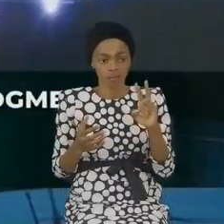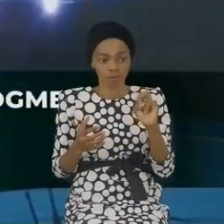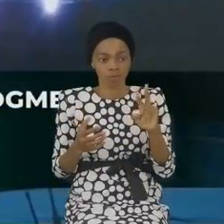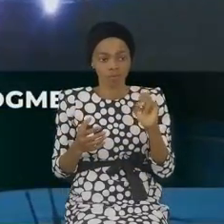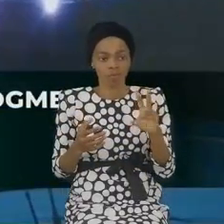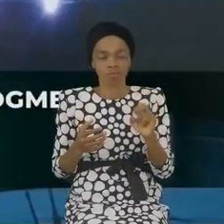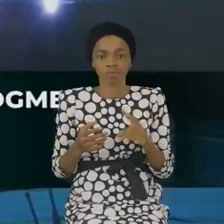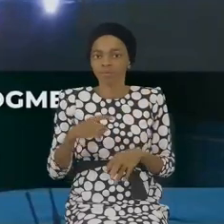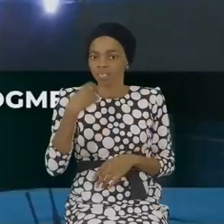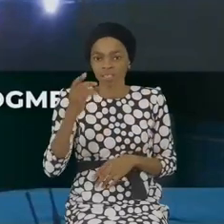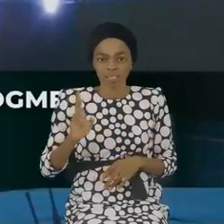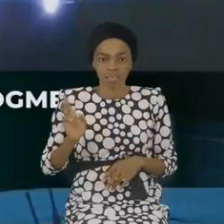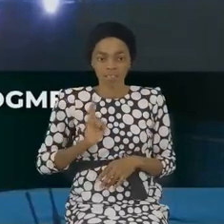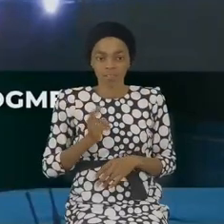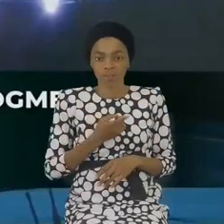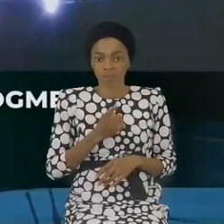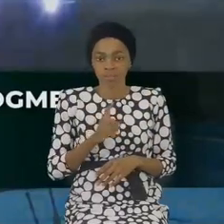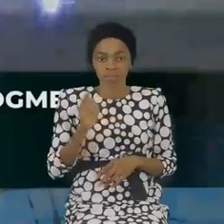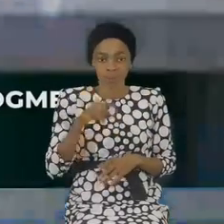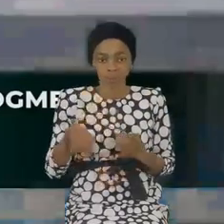Il parle des enfants d'Israël,